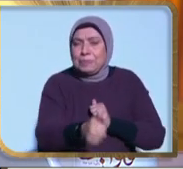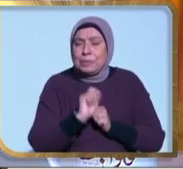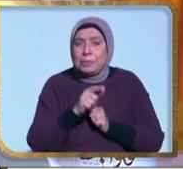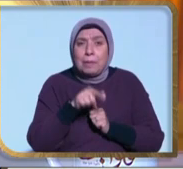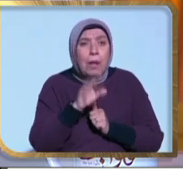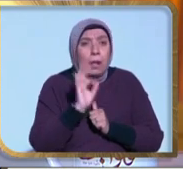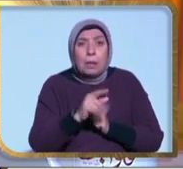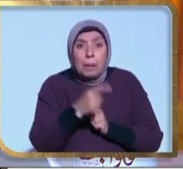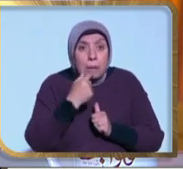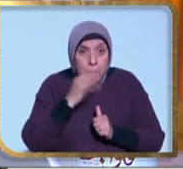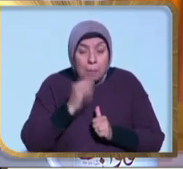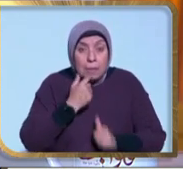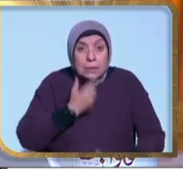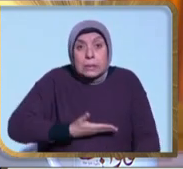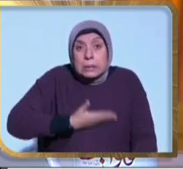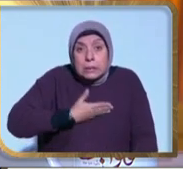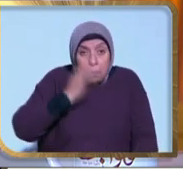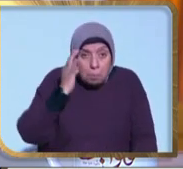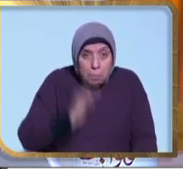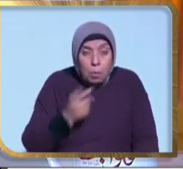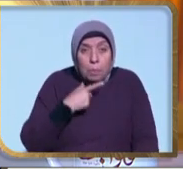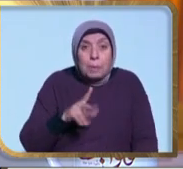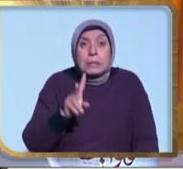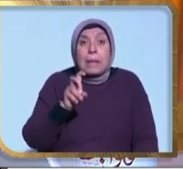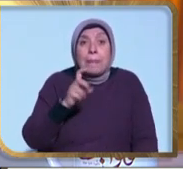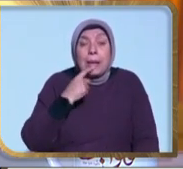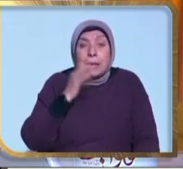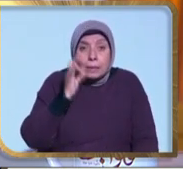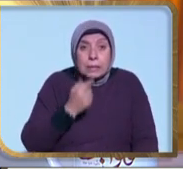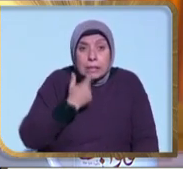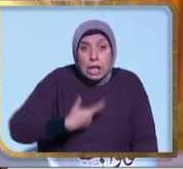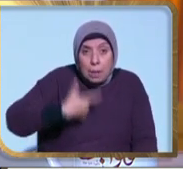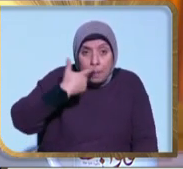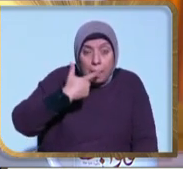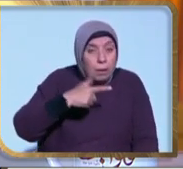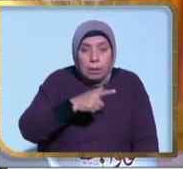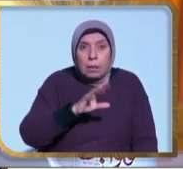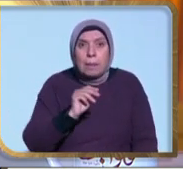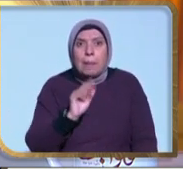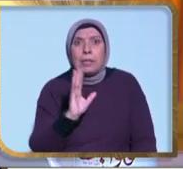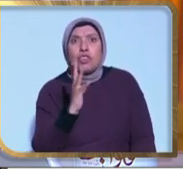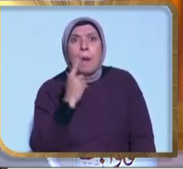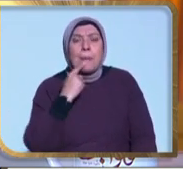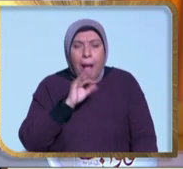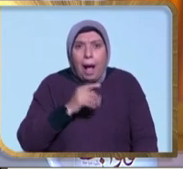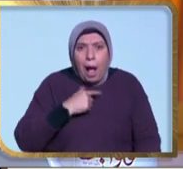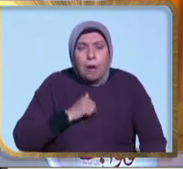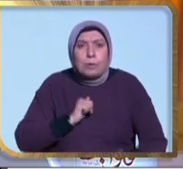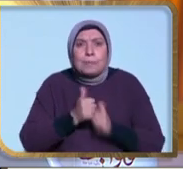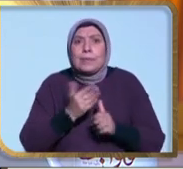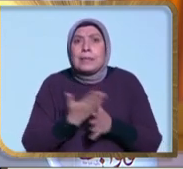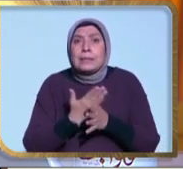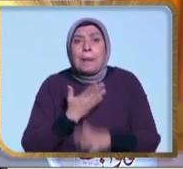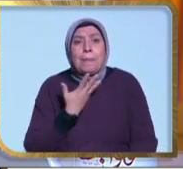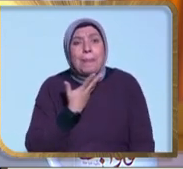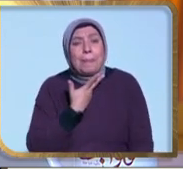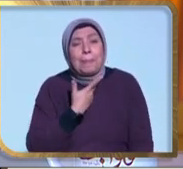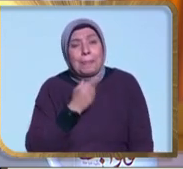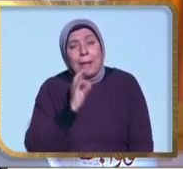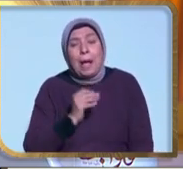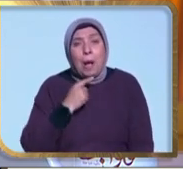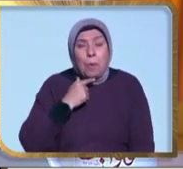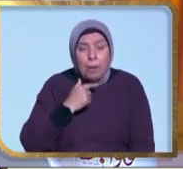ال من عمره برغم انه كان في الوقت ده كبير جدا في السن الا ان حلاوه اللقاء التي كان